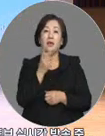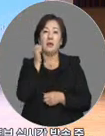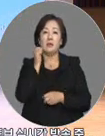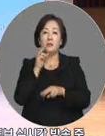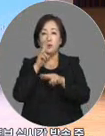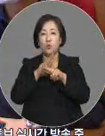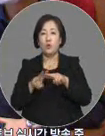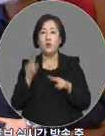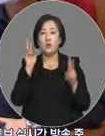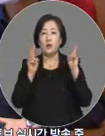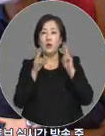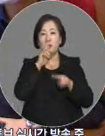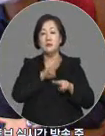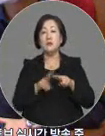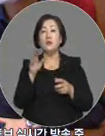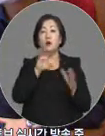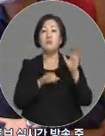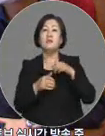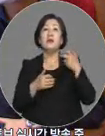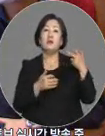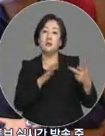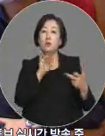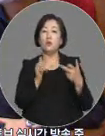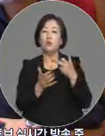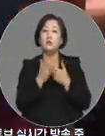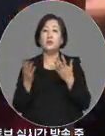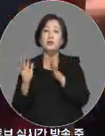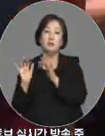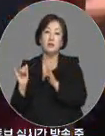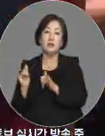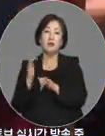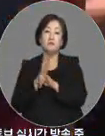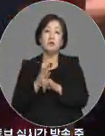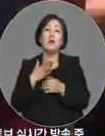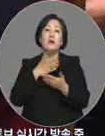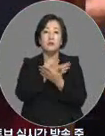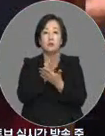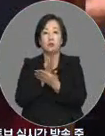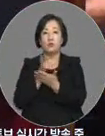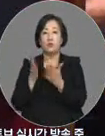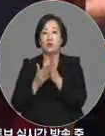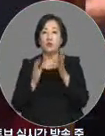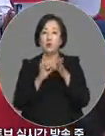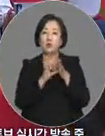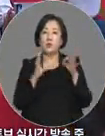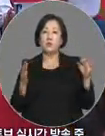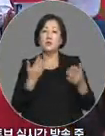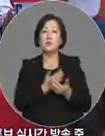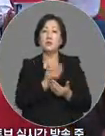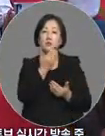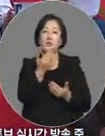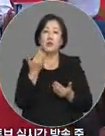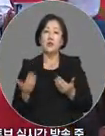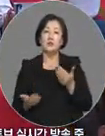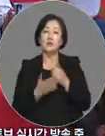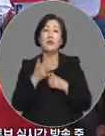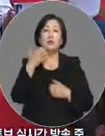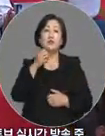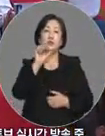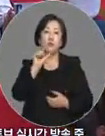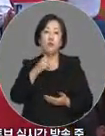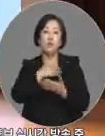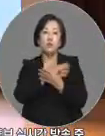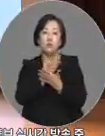협약에 참여한 석유화학 사업장 17곳의 노동자들은 직종과 상관없이 현장 배치 전 유해인자 95종을